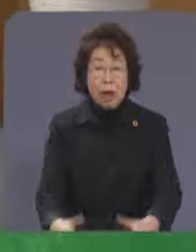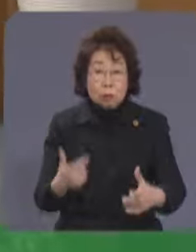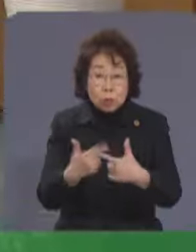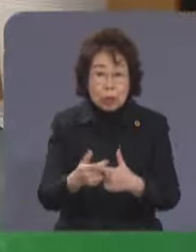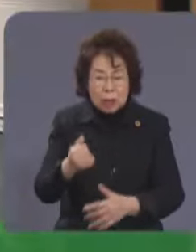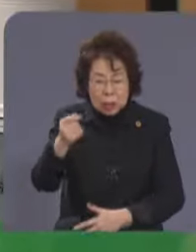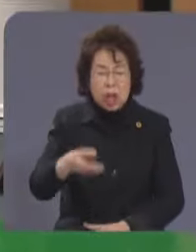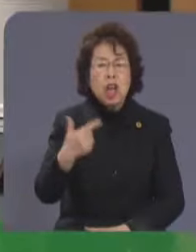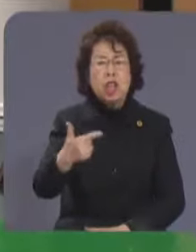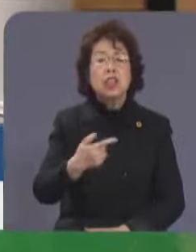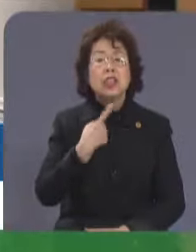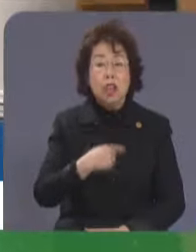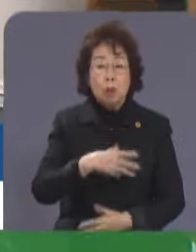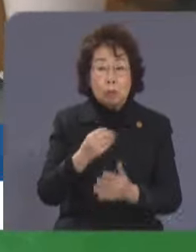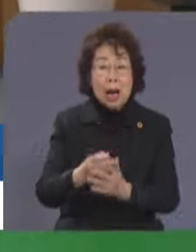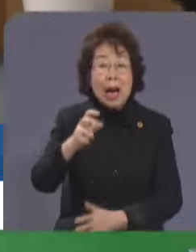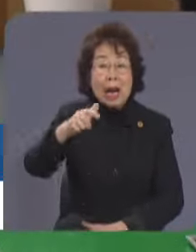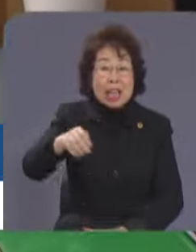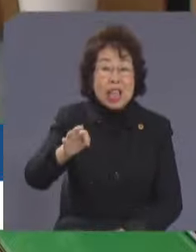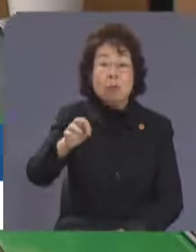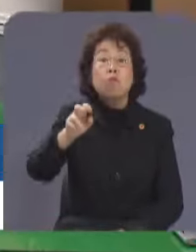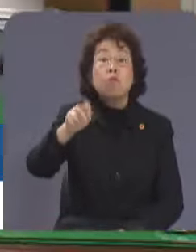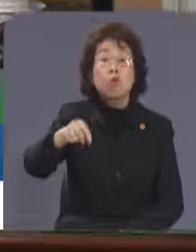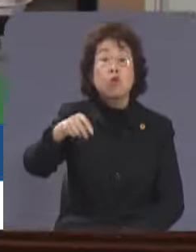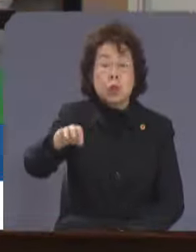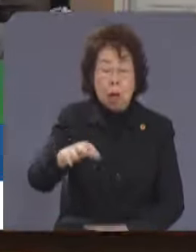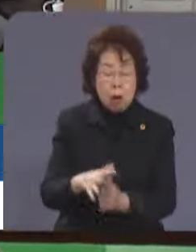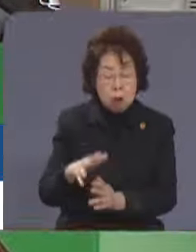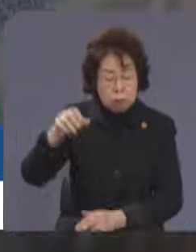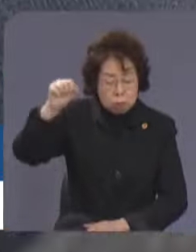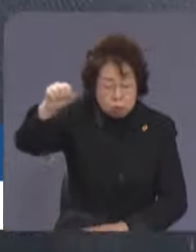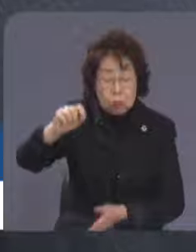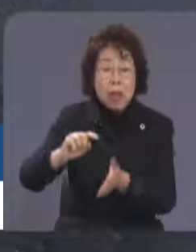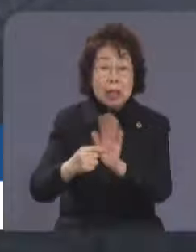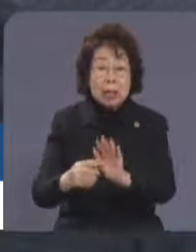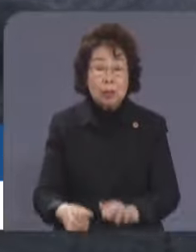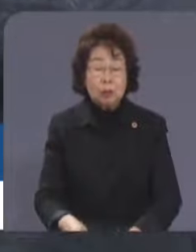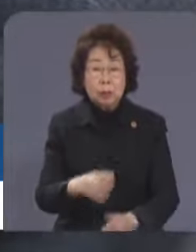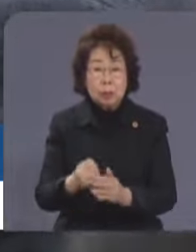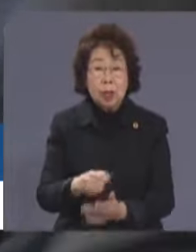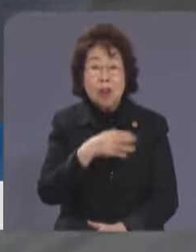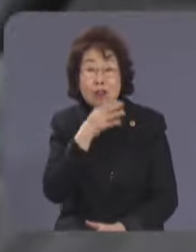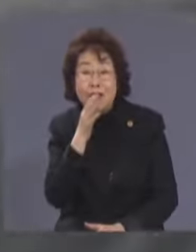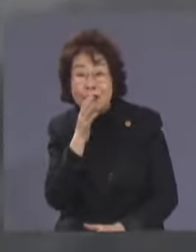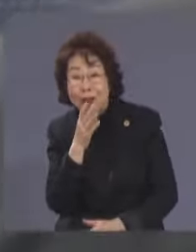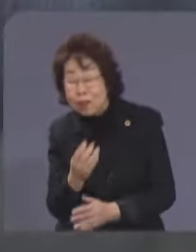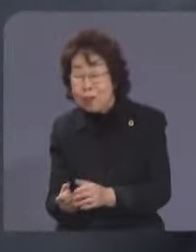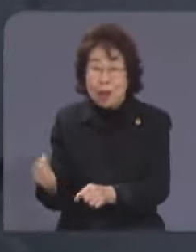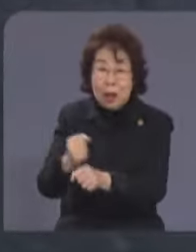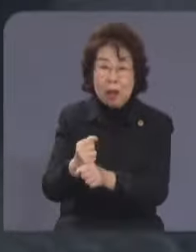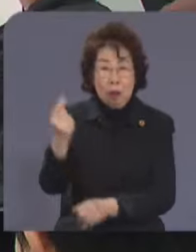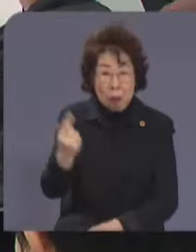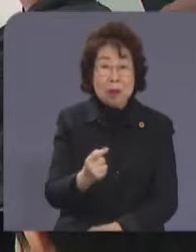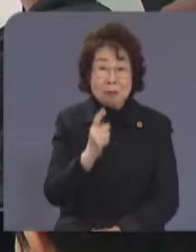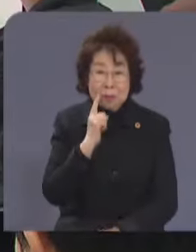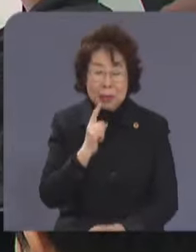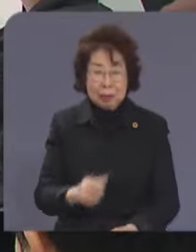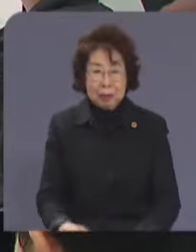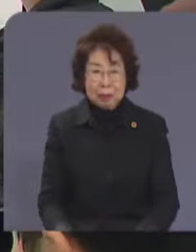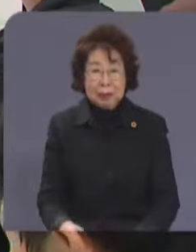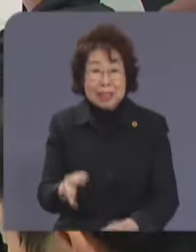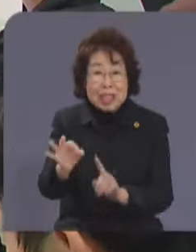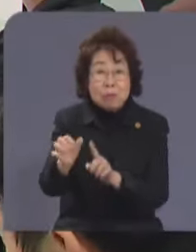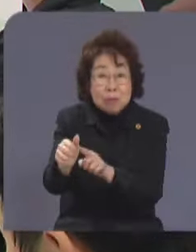부산에서만 6선을 지낸 김무성 전 의원이 총선 출마를 선언하면서 이른바 올드보이의 기환을 알렸습니다. 김